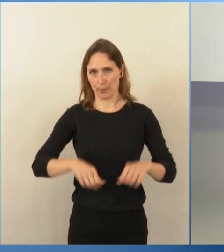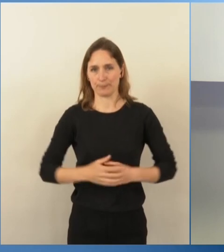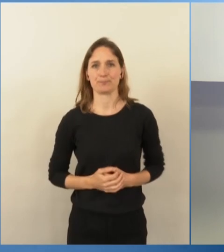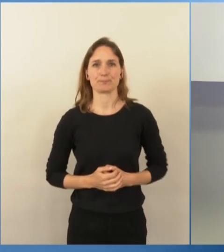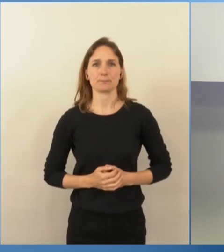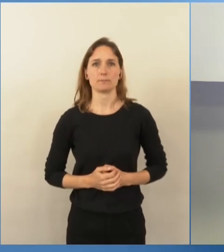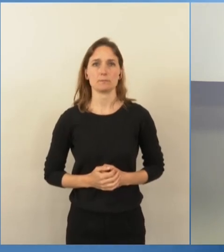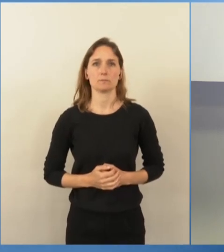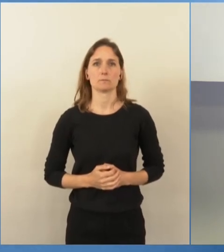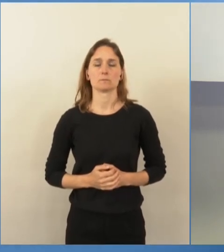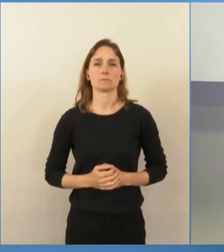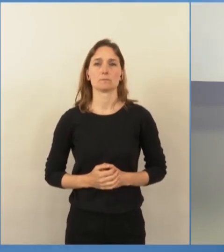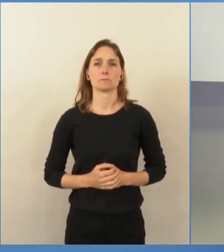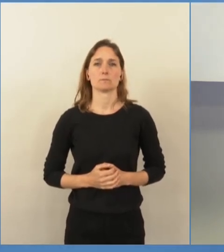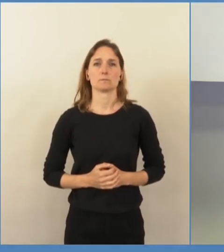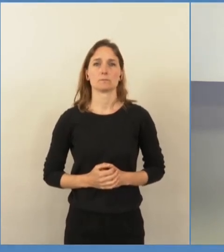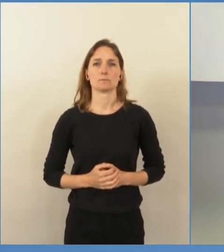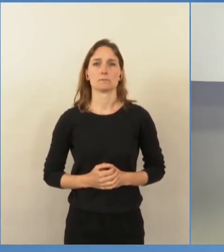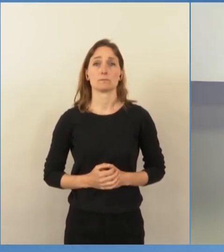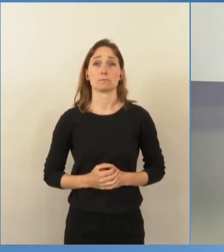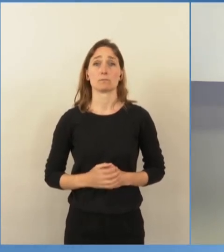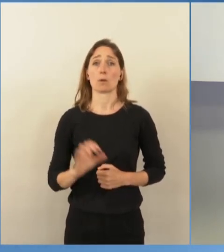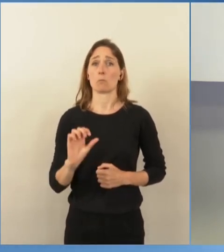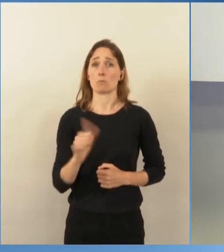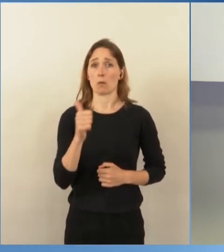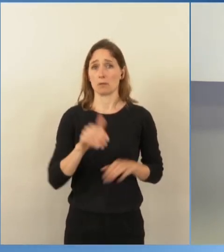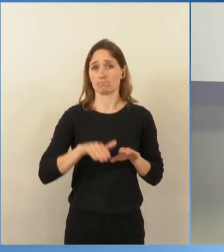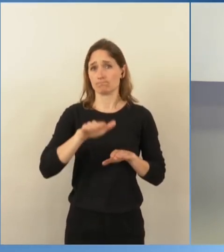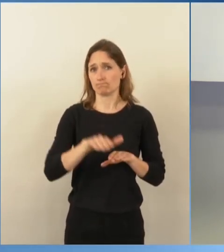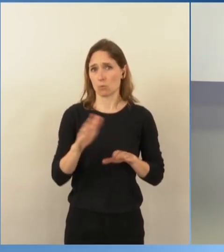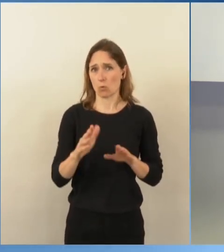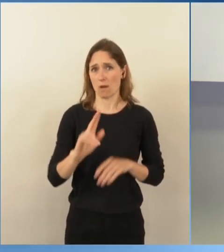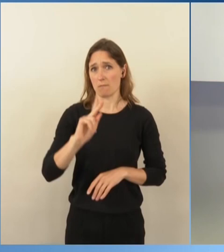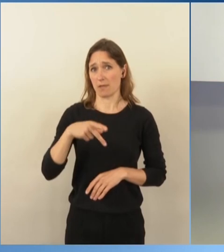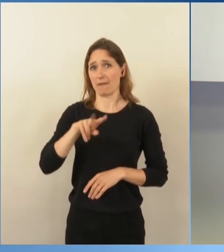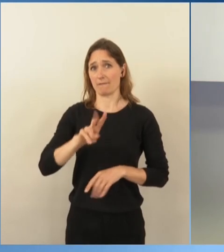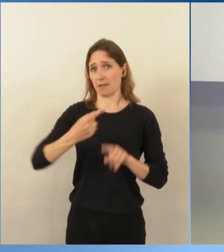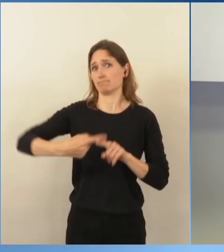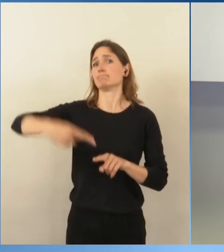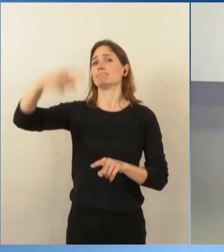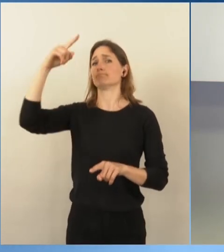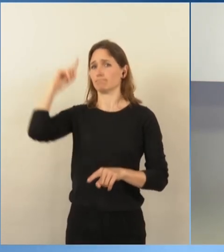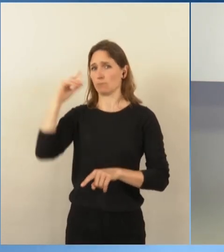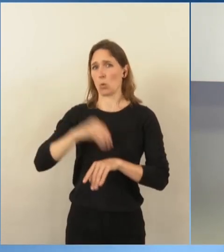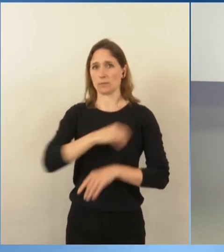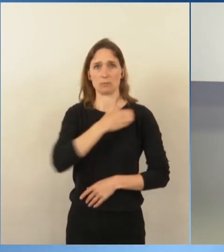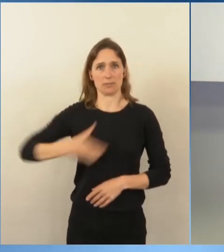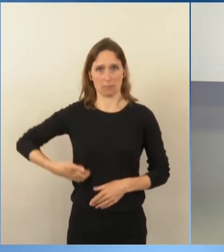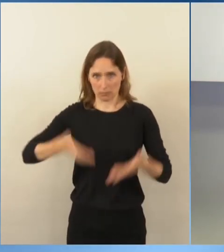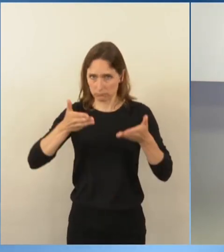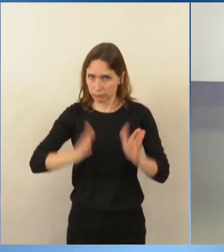l'approbation du PV du dernier conseil municipal